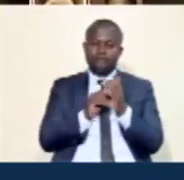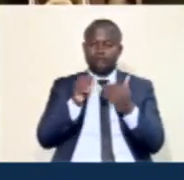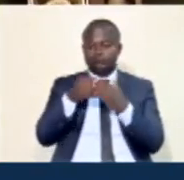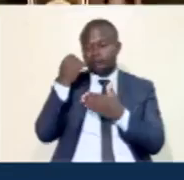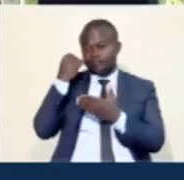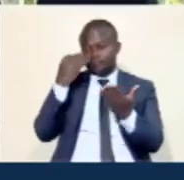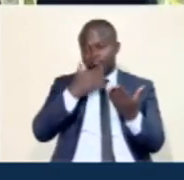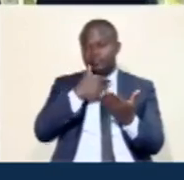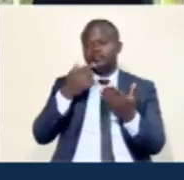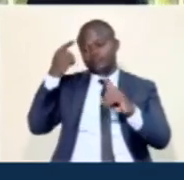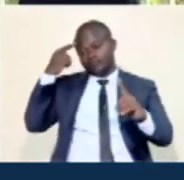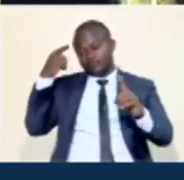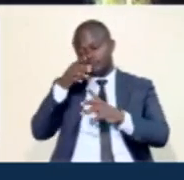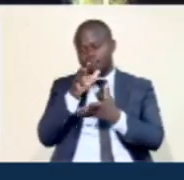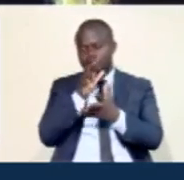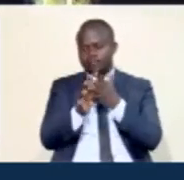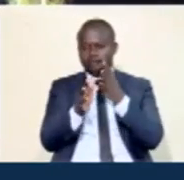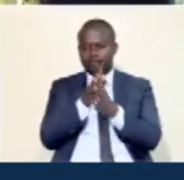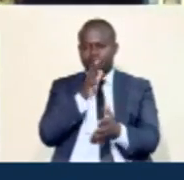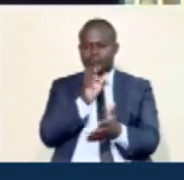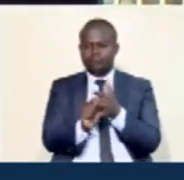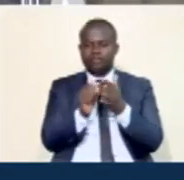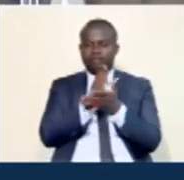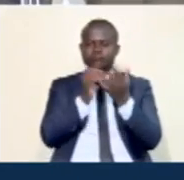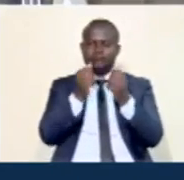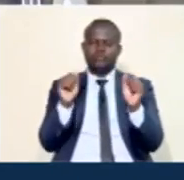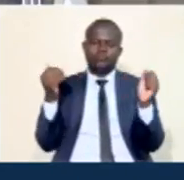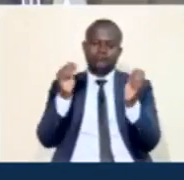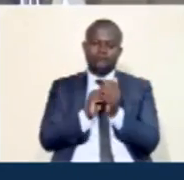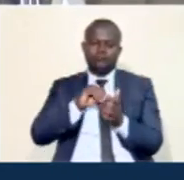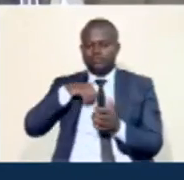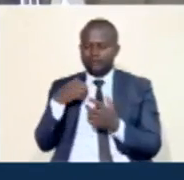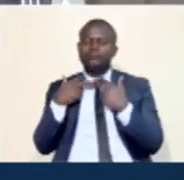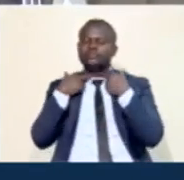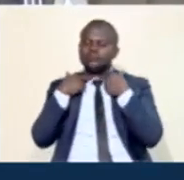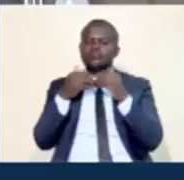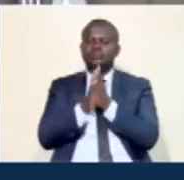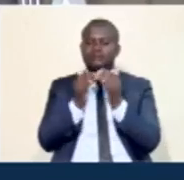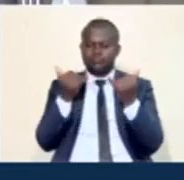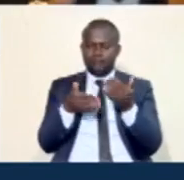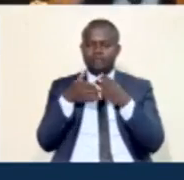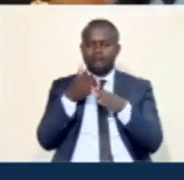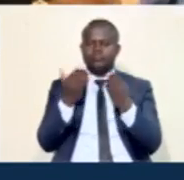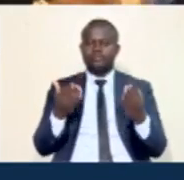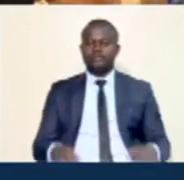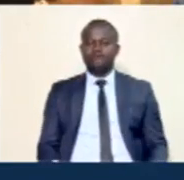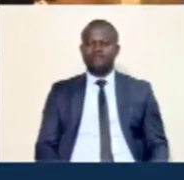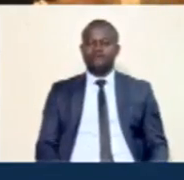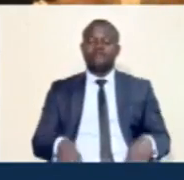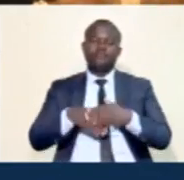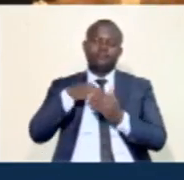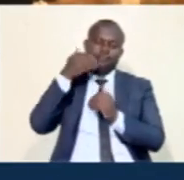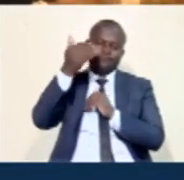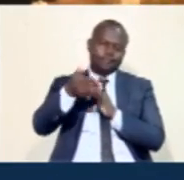bafite umugambi wo kubarimbura hadasigaye n'umwe ngo hari abarokotse kandi banga guheranwa n'amateka kuri ubu ngo bariyubatse nyuma ya jenoside